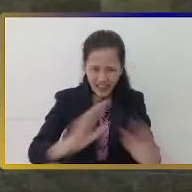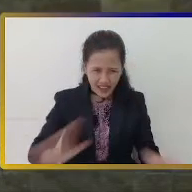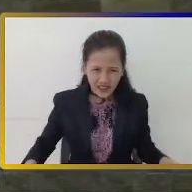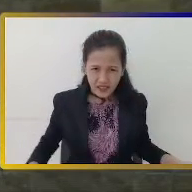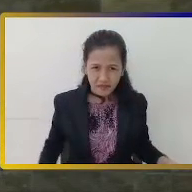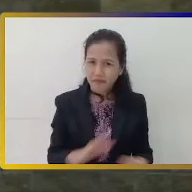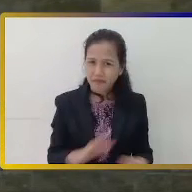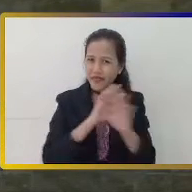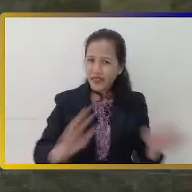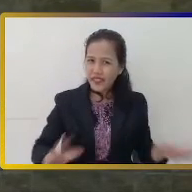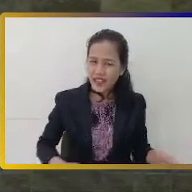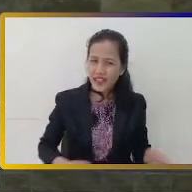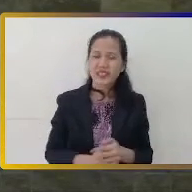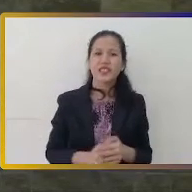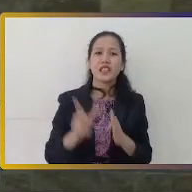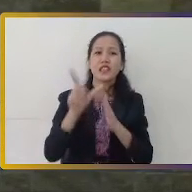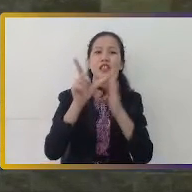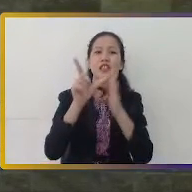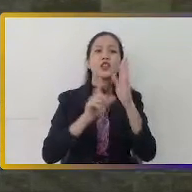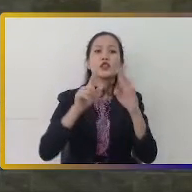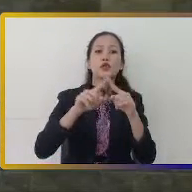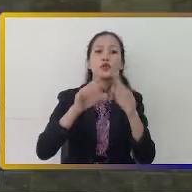harapan po ng Diyos.